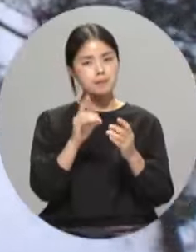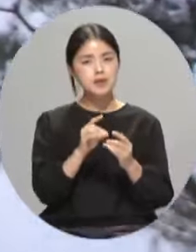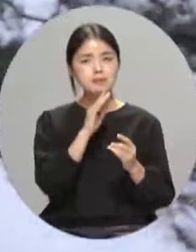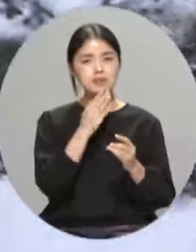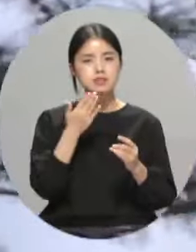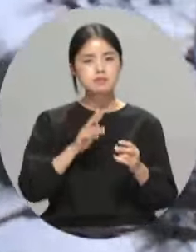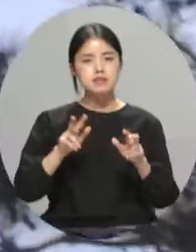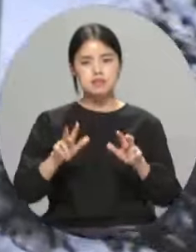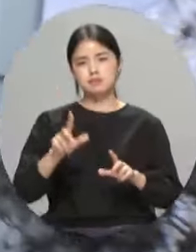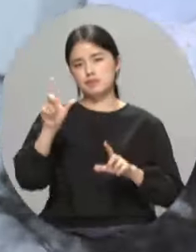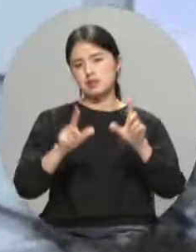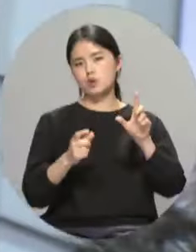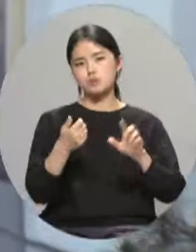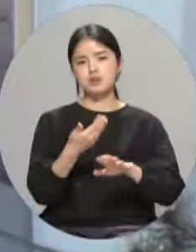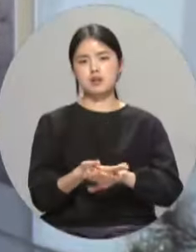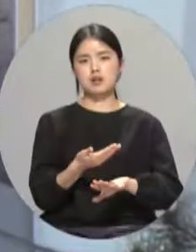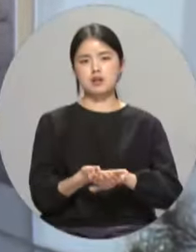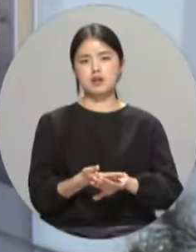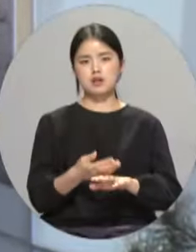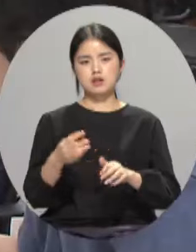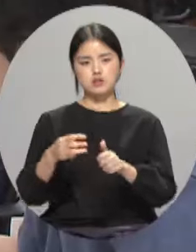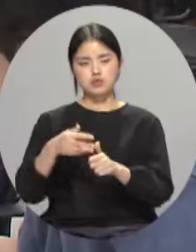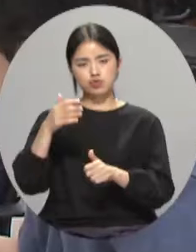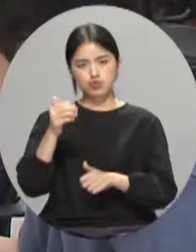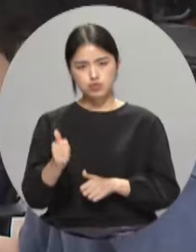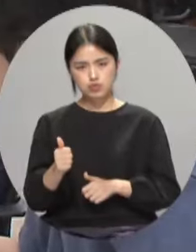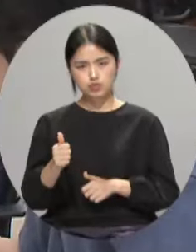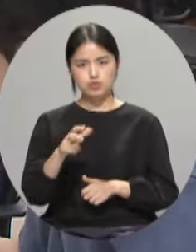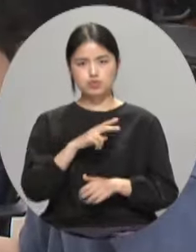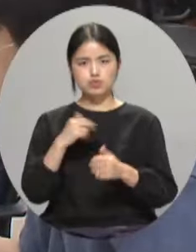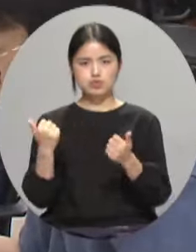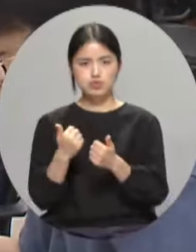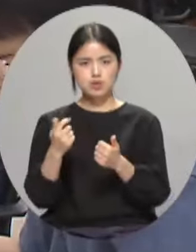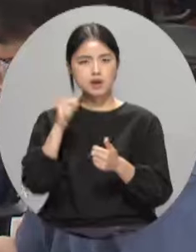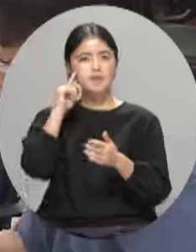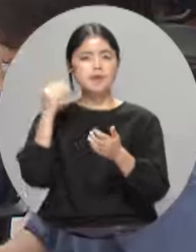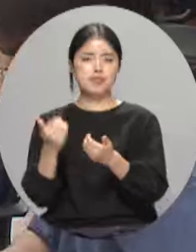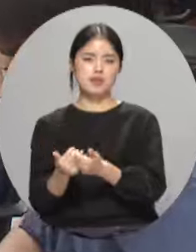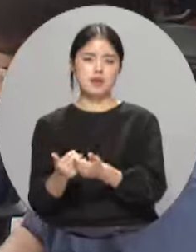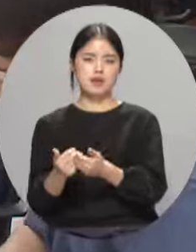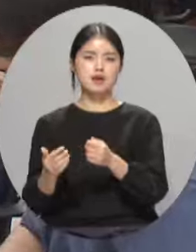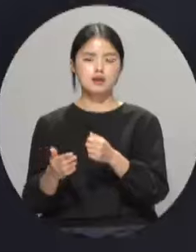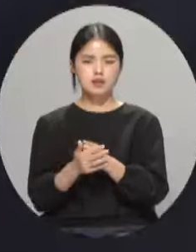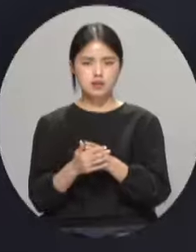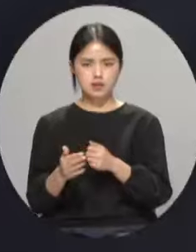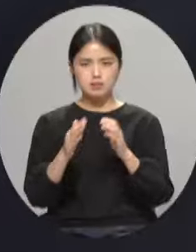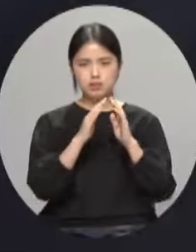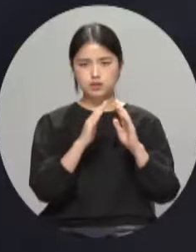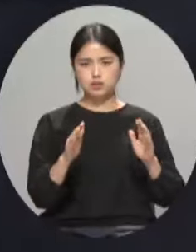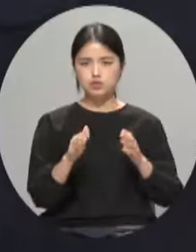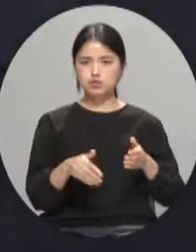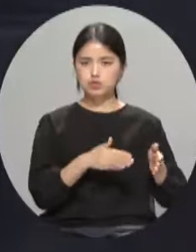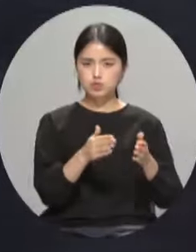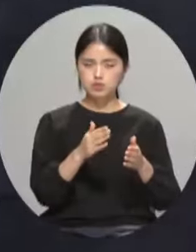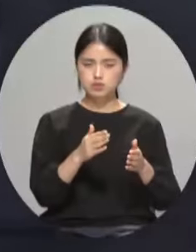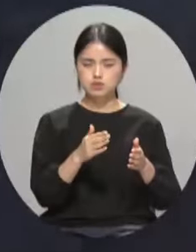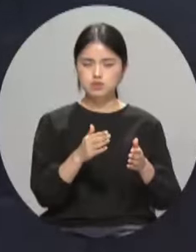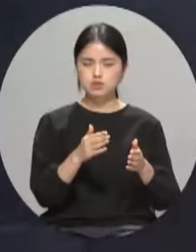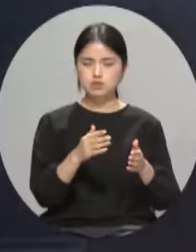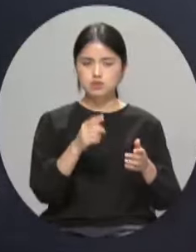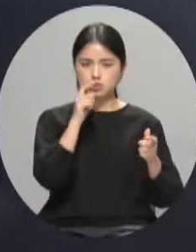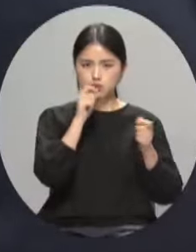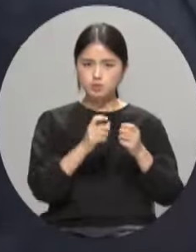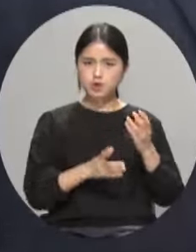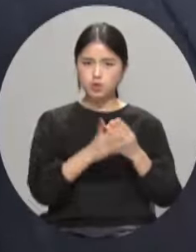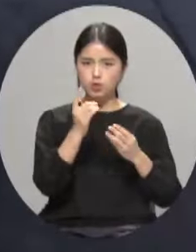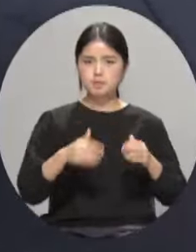상황이 달라진 겁니다. 군수와 군의회가 한 목소리로 반발하는 상황 속에서 전북도는 조만간 통합